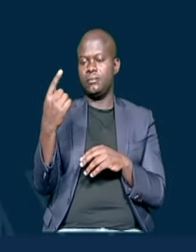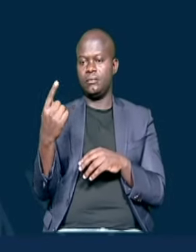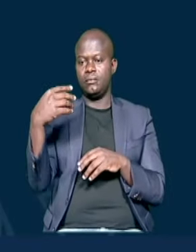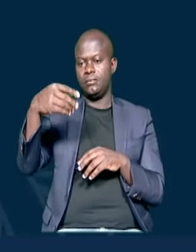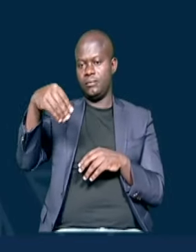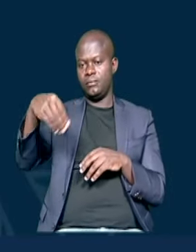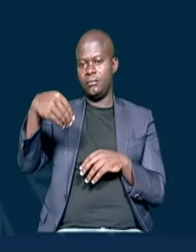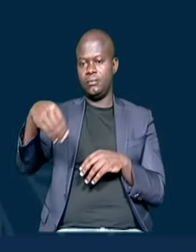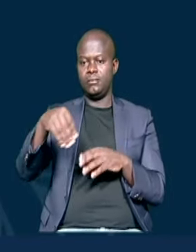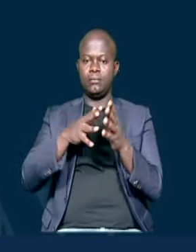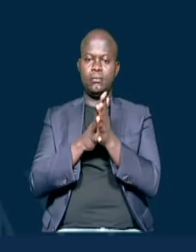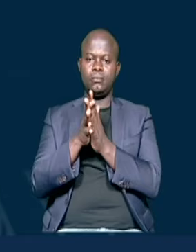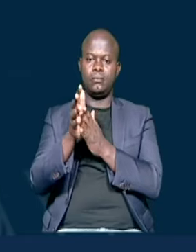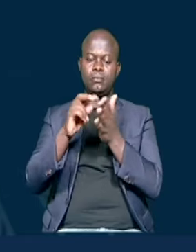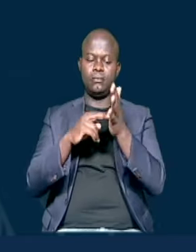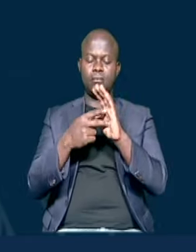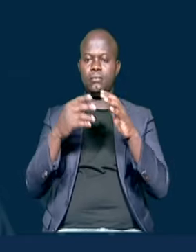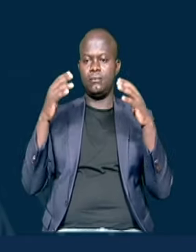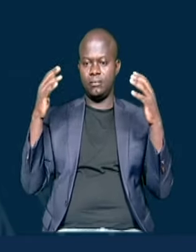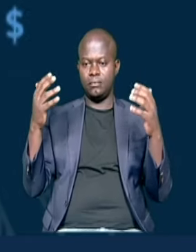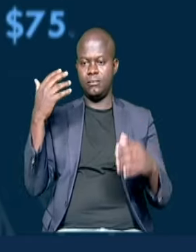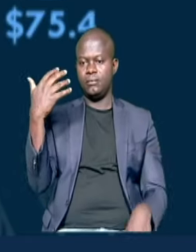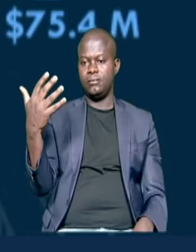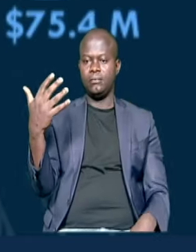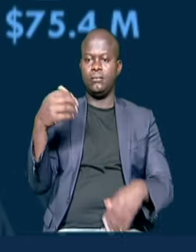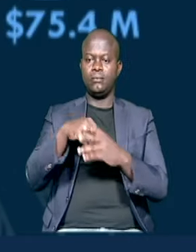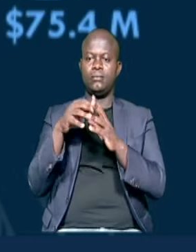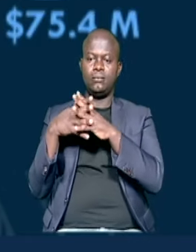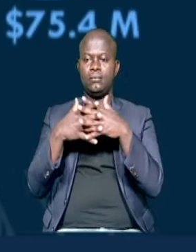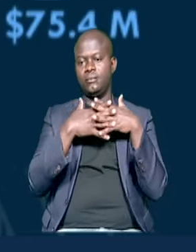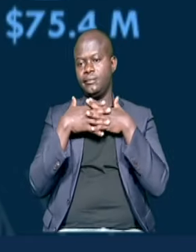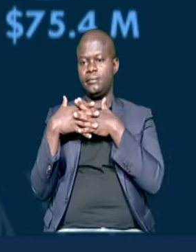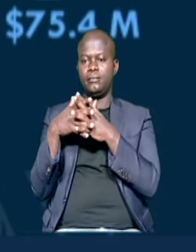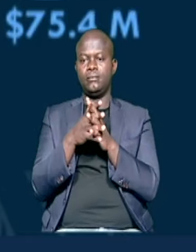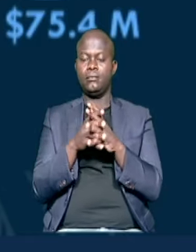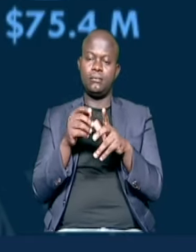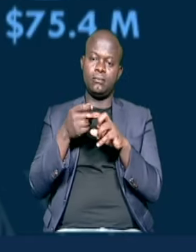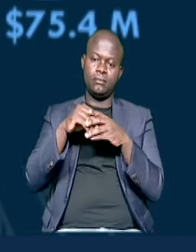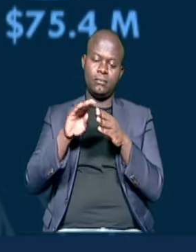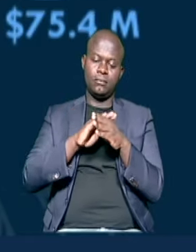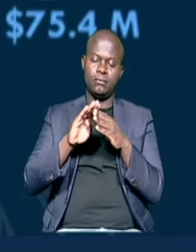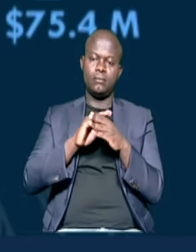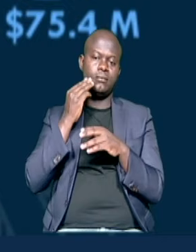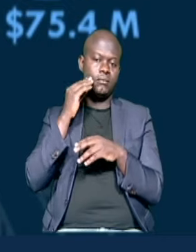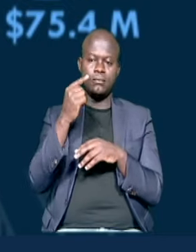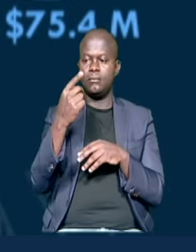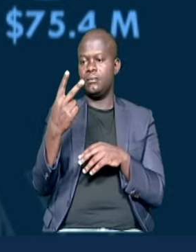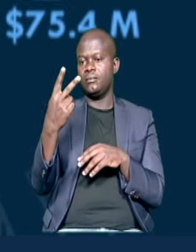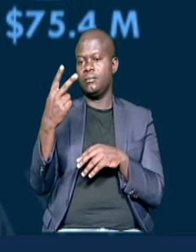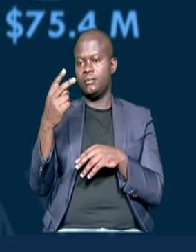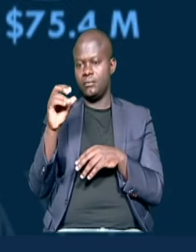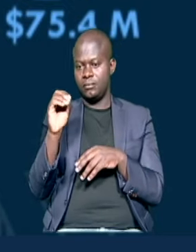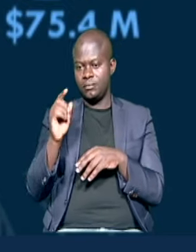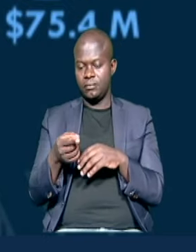z'amadolari yashowe mu mishinga 5. Muri Leta Zunze Ubumwe za Amerika haturutse ishoramari rya miliyoni